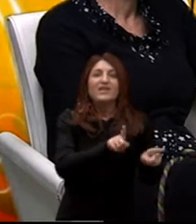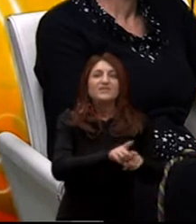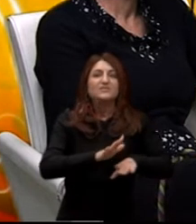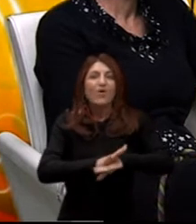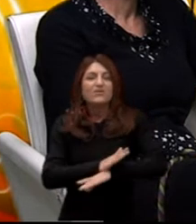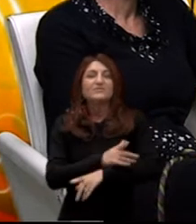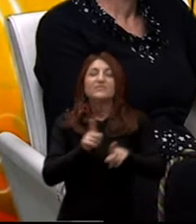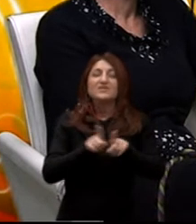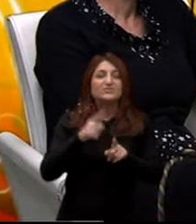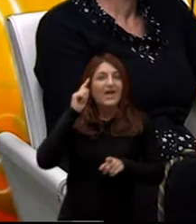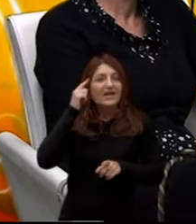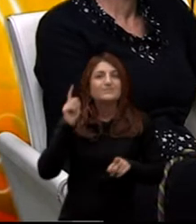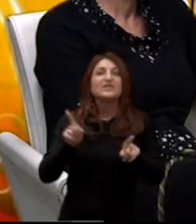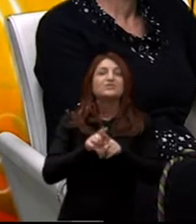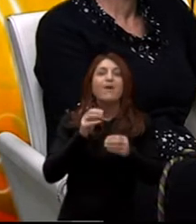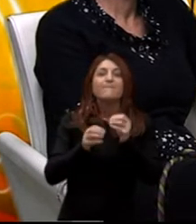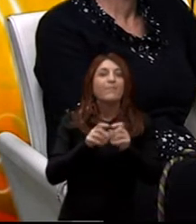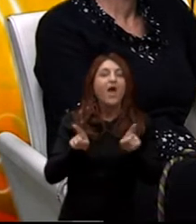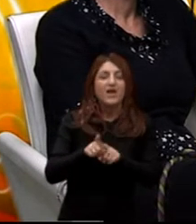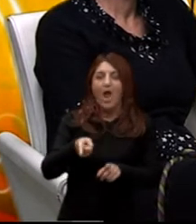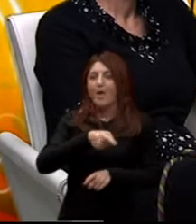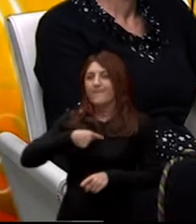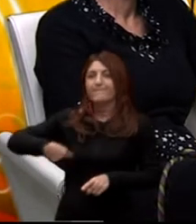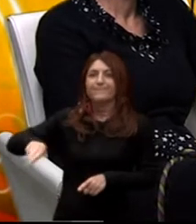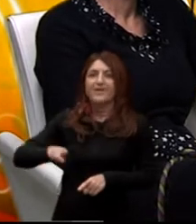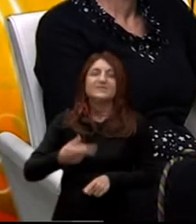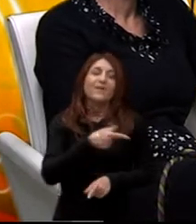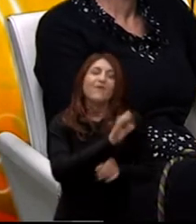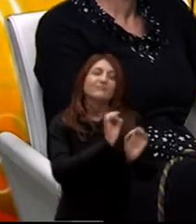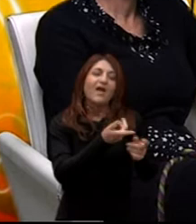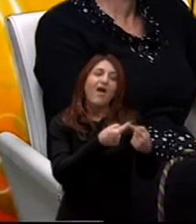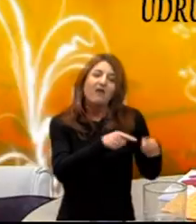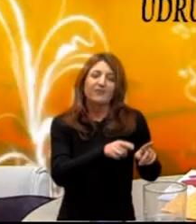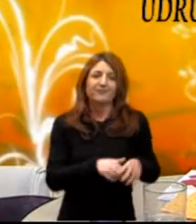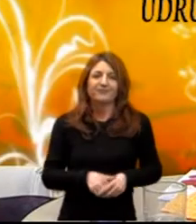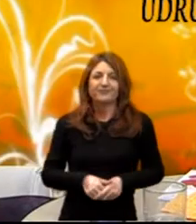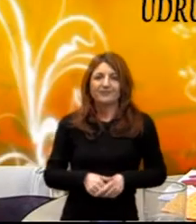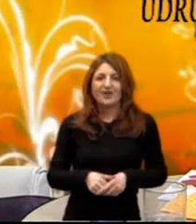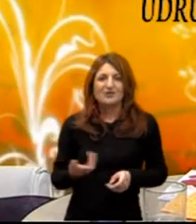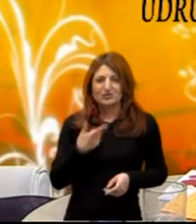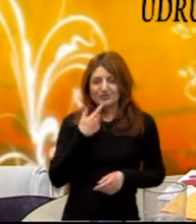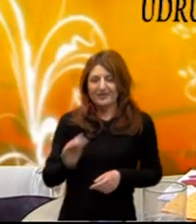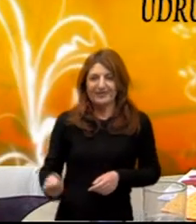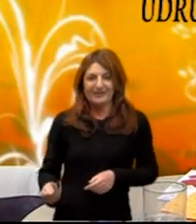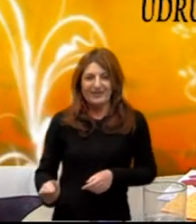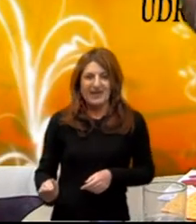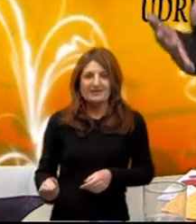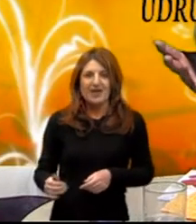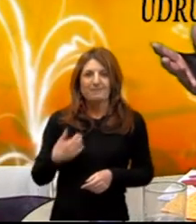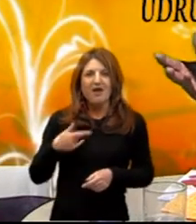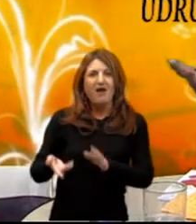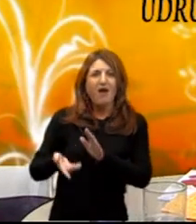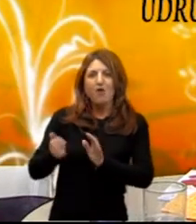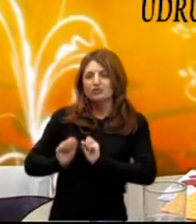načine razmišljanja, iste probleme kao i mi. I ovo što ste kazali, iz početka, dok su djeca, mi ih